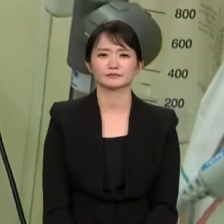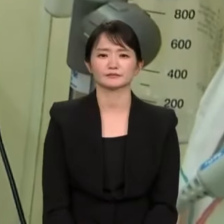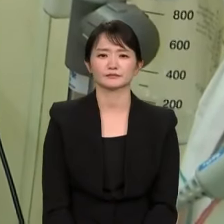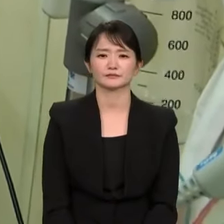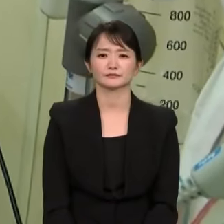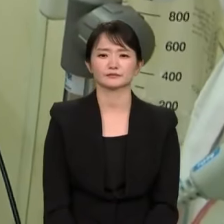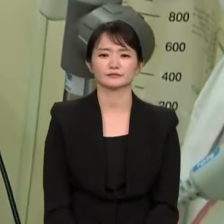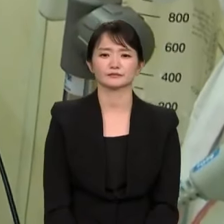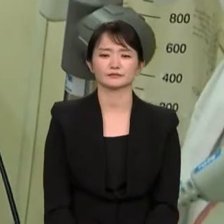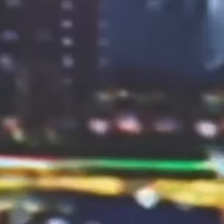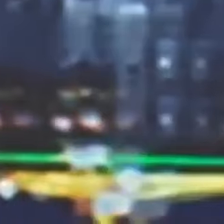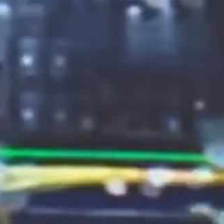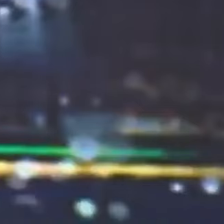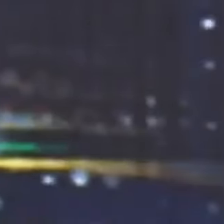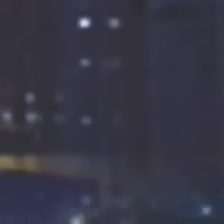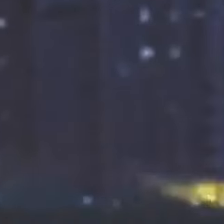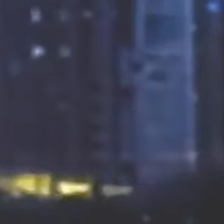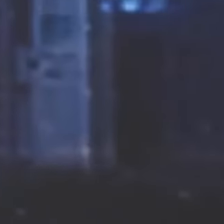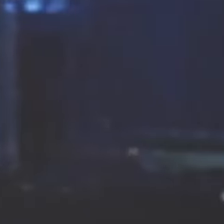황예린입니다.